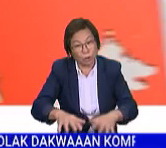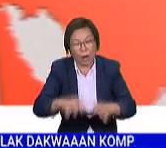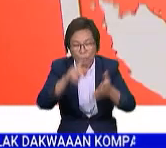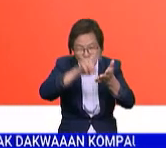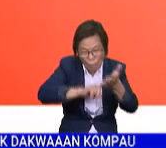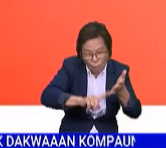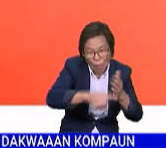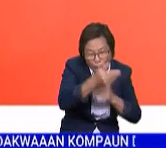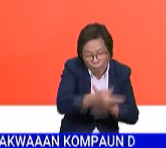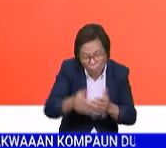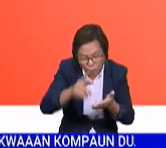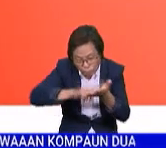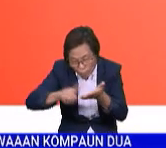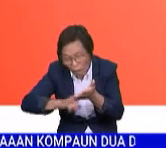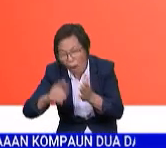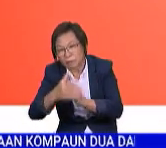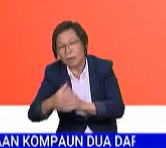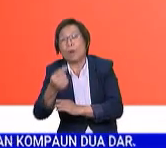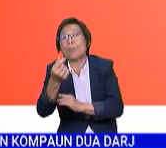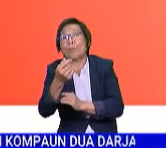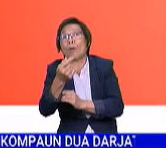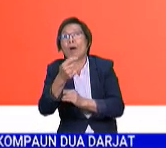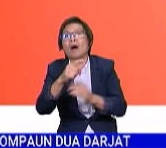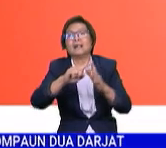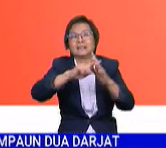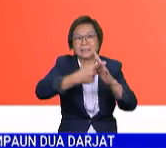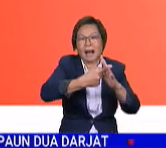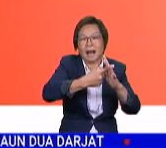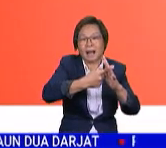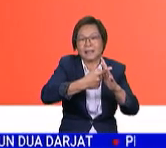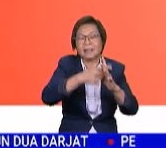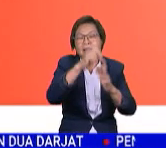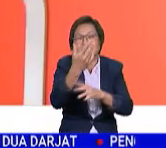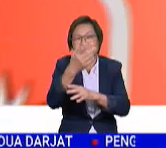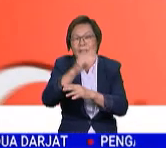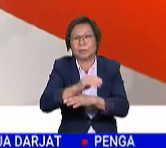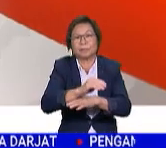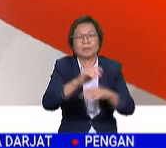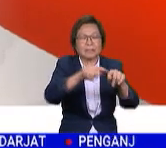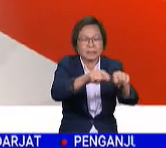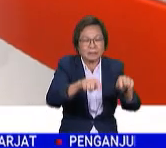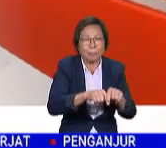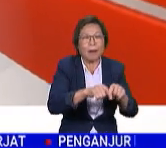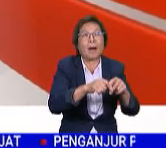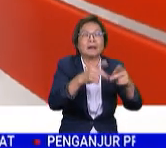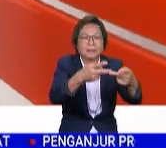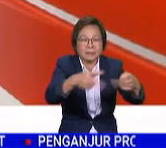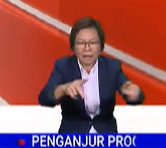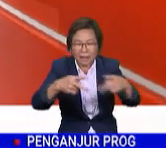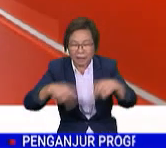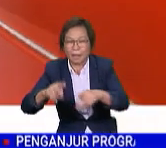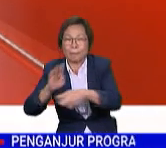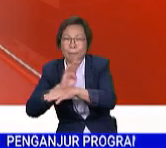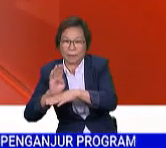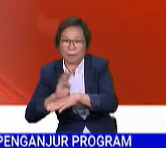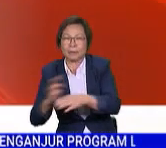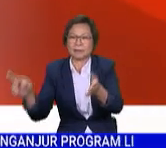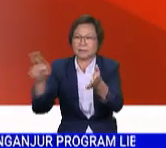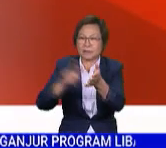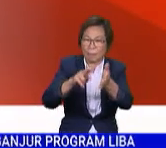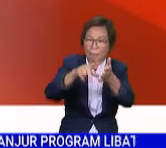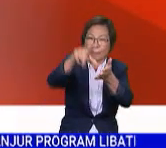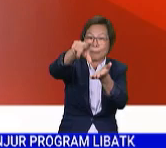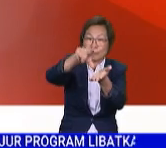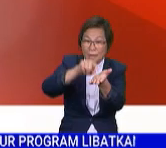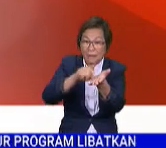atas bekalan dan harga sempurna pelaksanaan skim tersebut di beberapa premis perniagaan disekitar Miri Jo Azmi dalam kenyataan